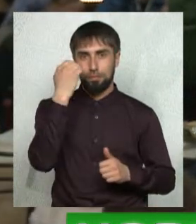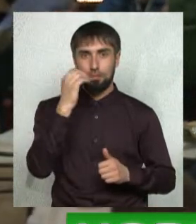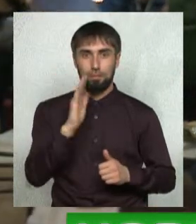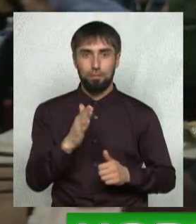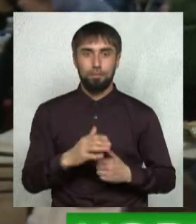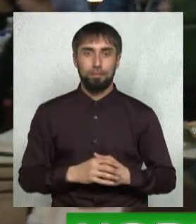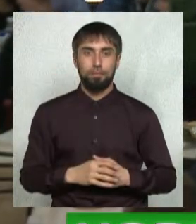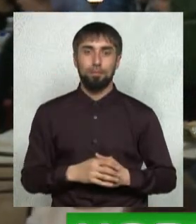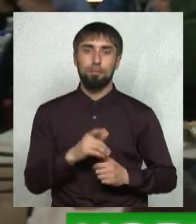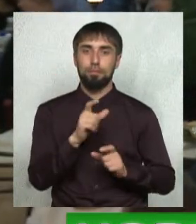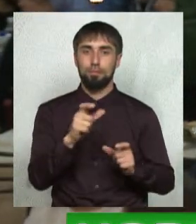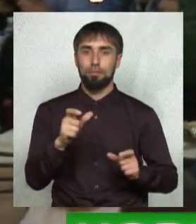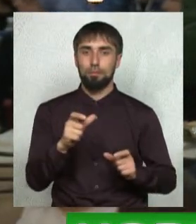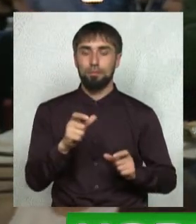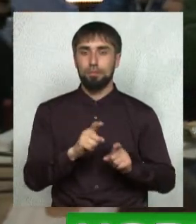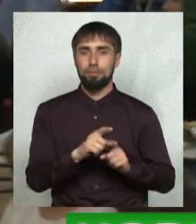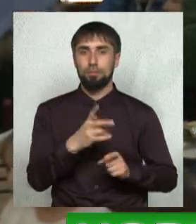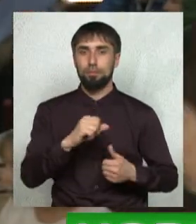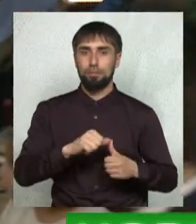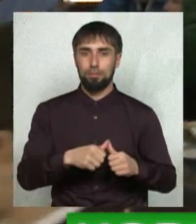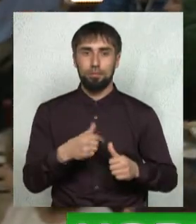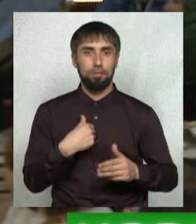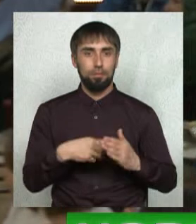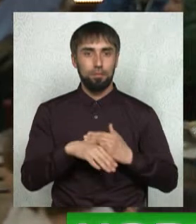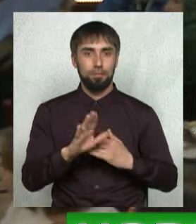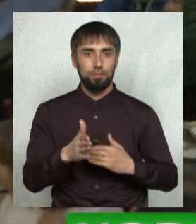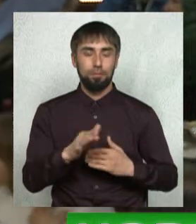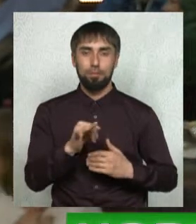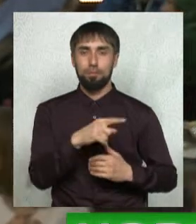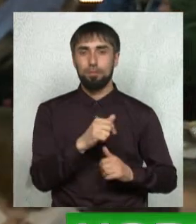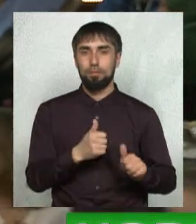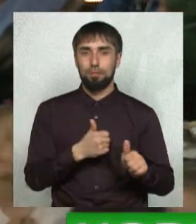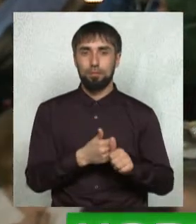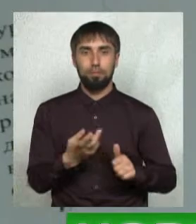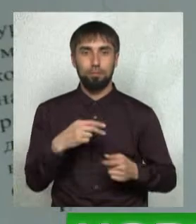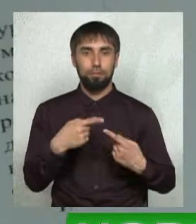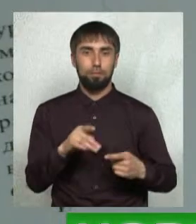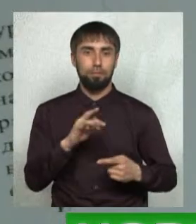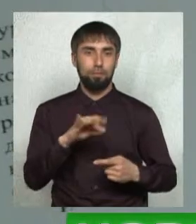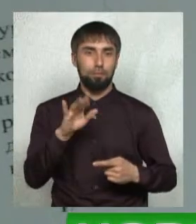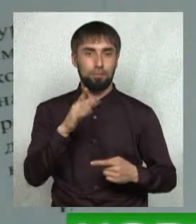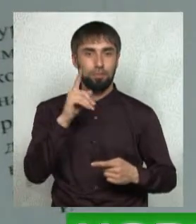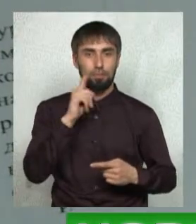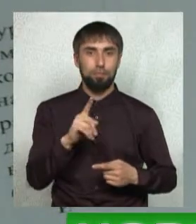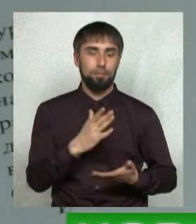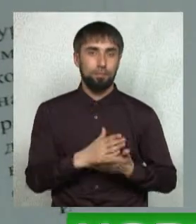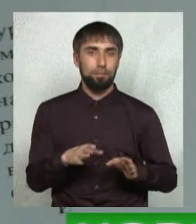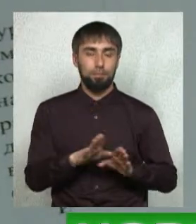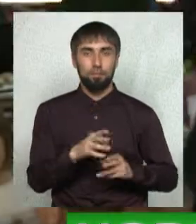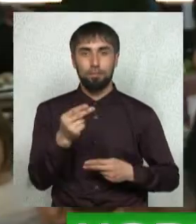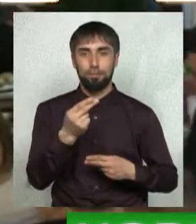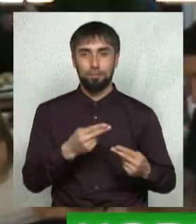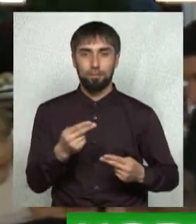память, люди не вечные. Мы уйдем, вслед придут другие, они будут знать, что есть такие